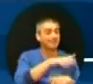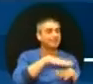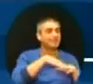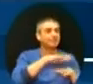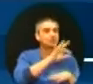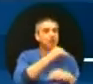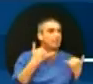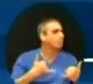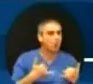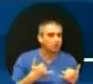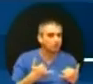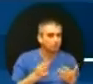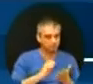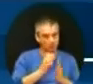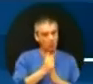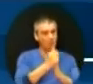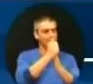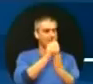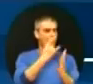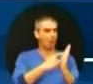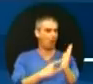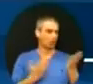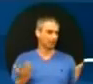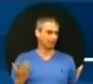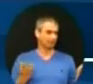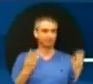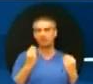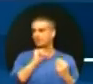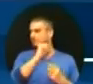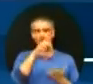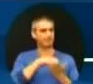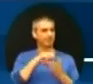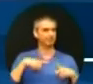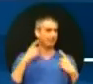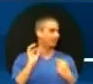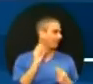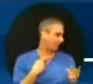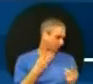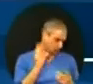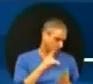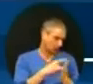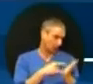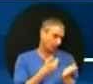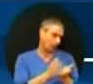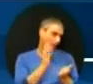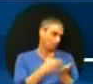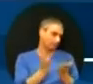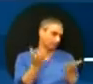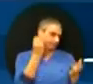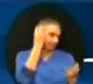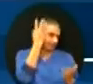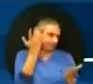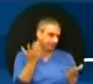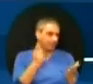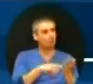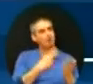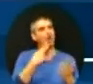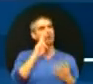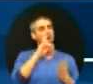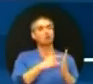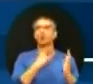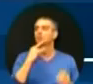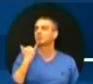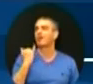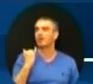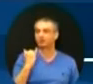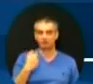התפקיד שלהם כאן זה להוביל חקיקה. זה דבר המרכזי בחיים שלהם. אבל בינינו יש גם חקיקה צרה, כמו שנקרא הצהרות חוק.